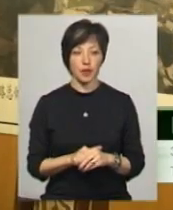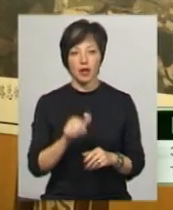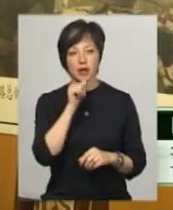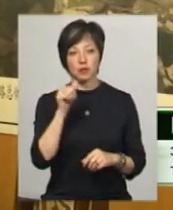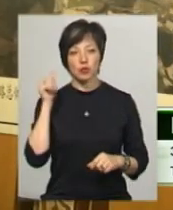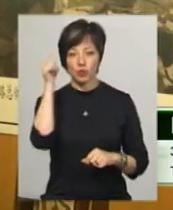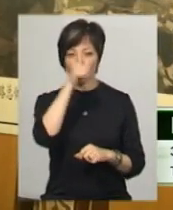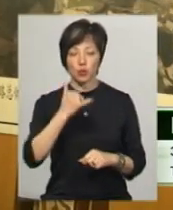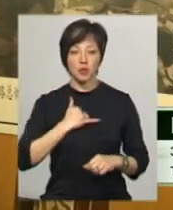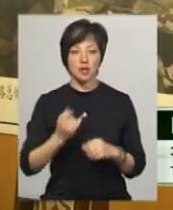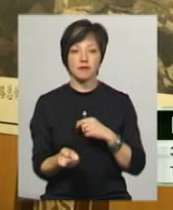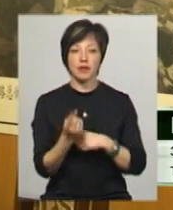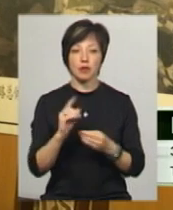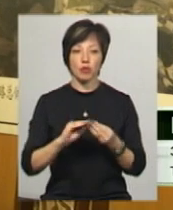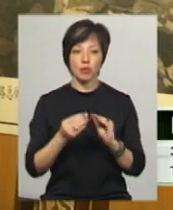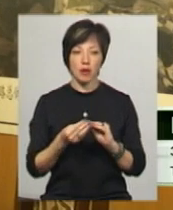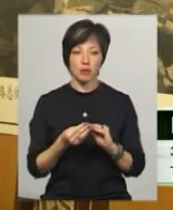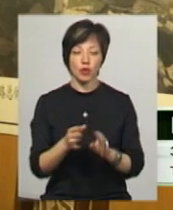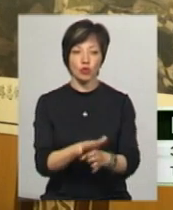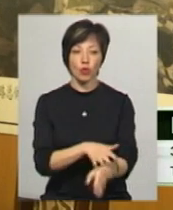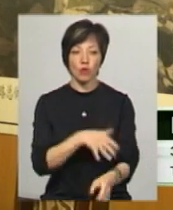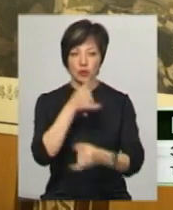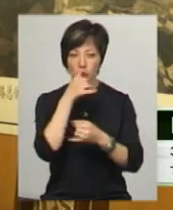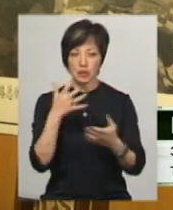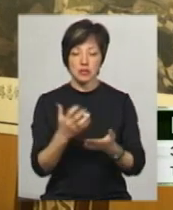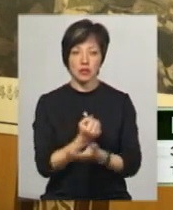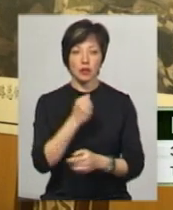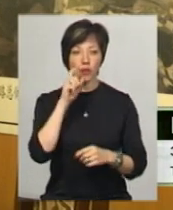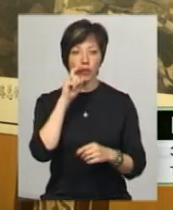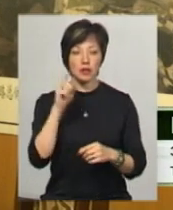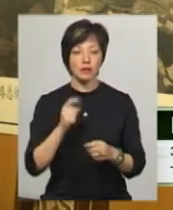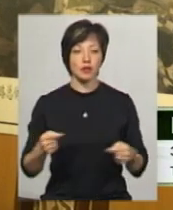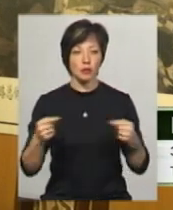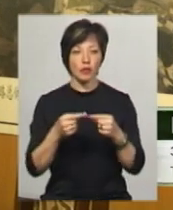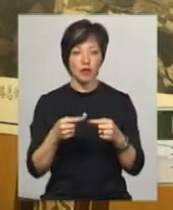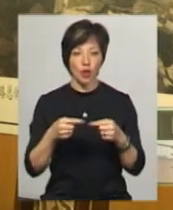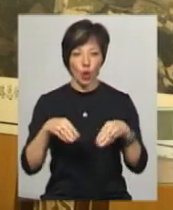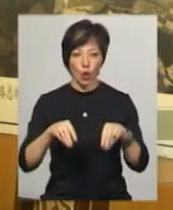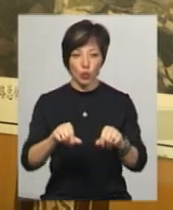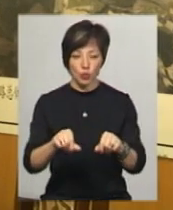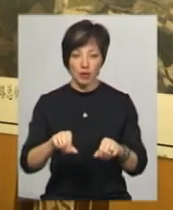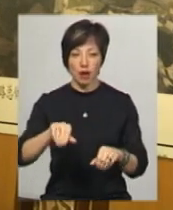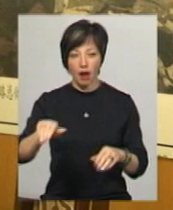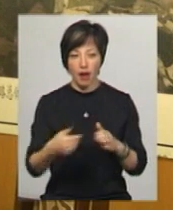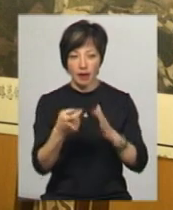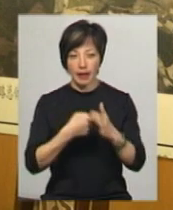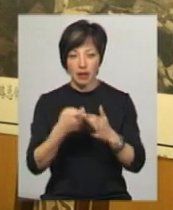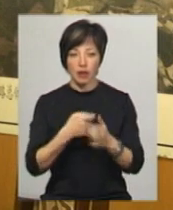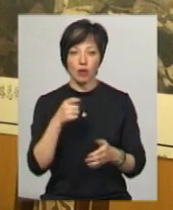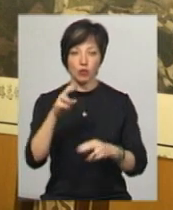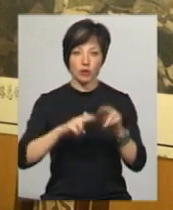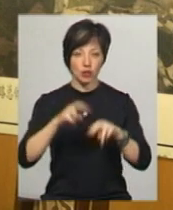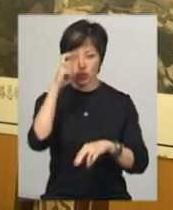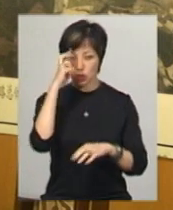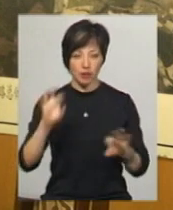Минулого року у нас виникла проблема. Ми дуже довго не могли знайти в Україні відповідний ґрунт, кар'єр для будівництва. Держава нам ніяк